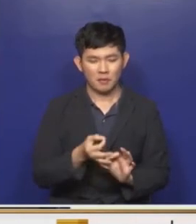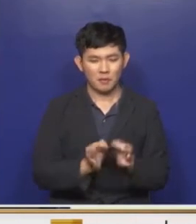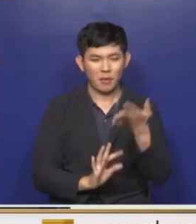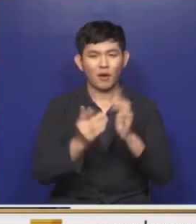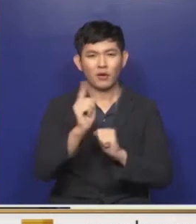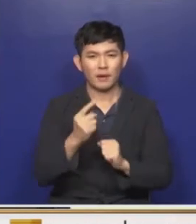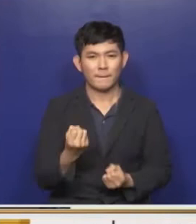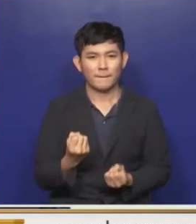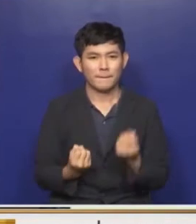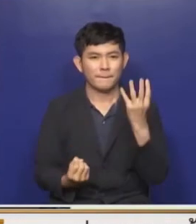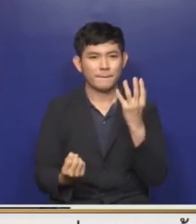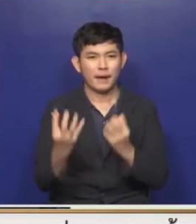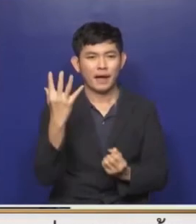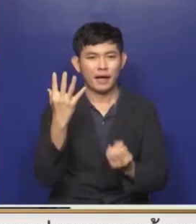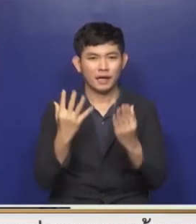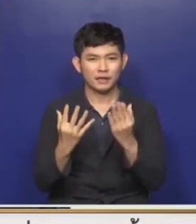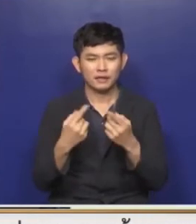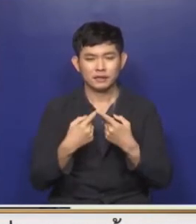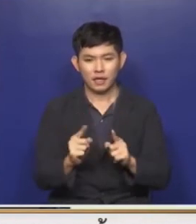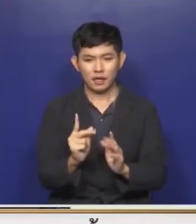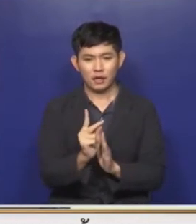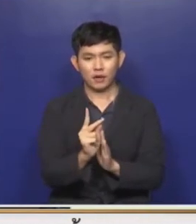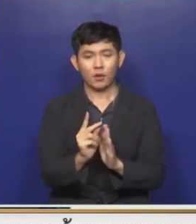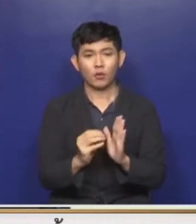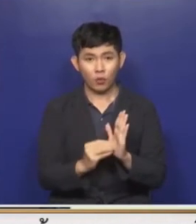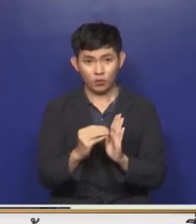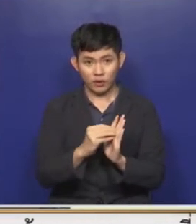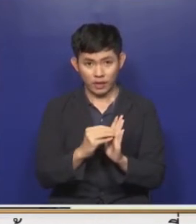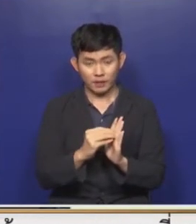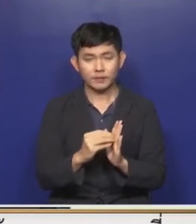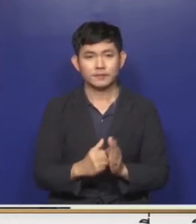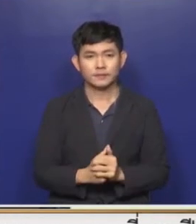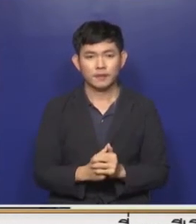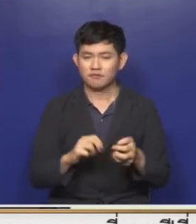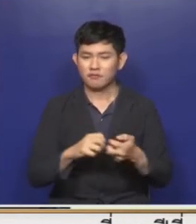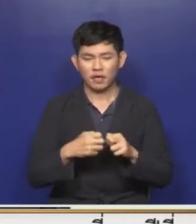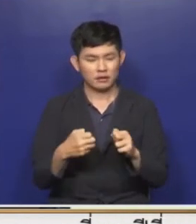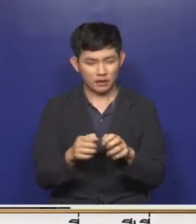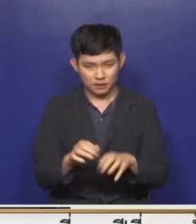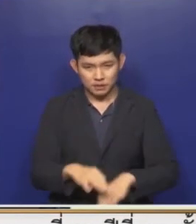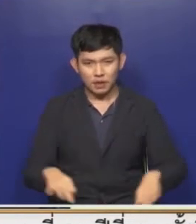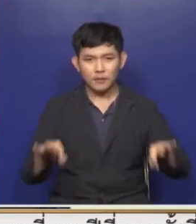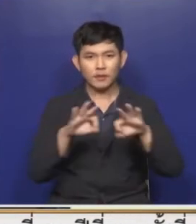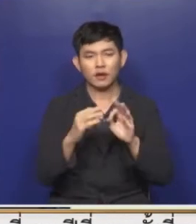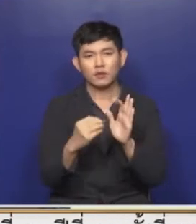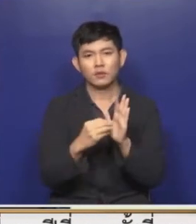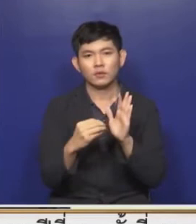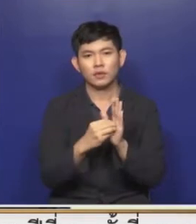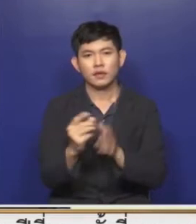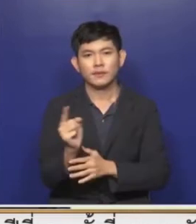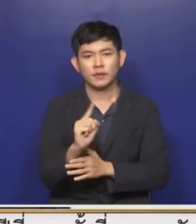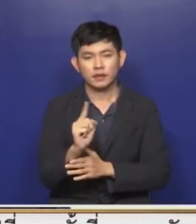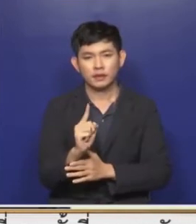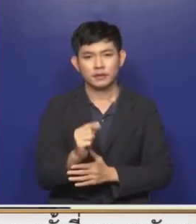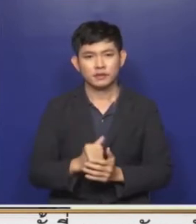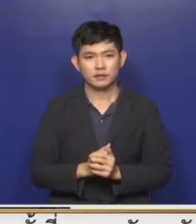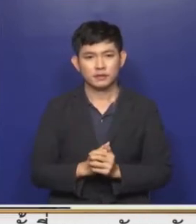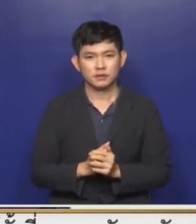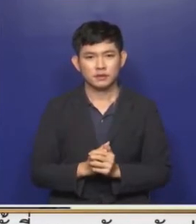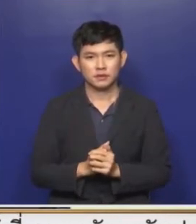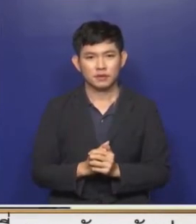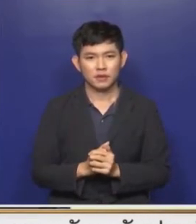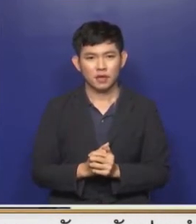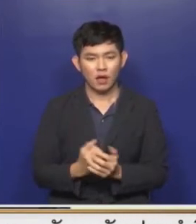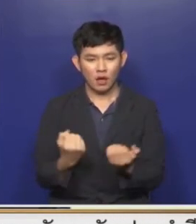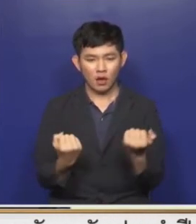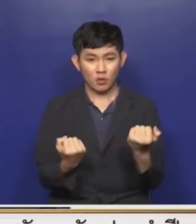ไม่ต่ๆแต่ในกงเทศหมานครปญหาหลักทเกิดขึ้นก็คอเกิดขึ้นจากควัจากท้